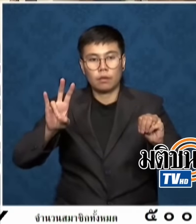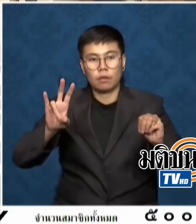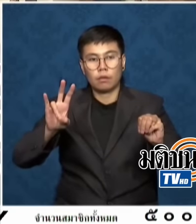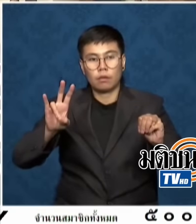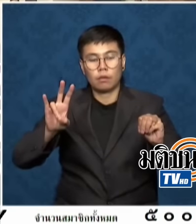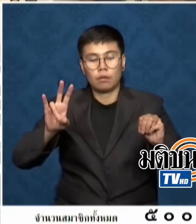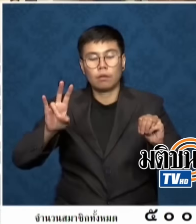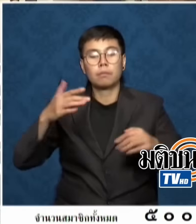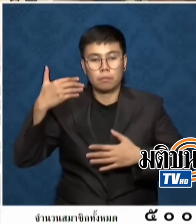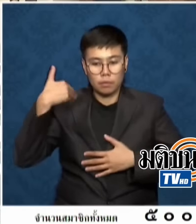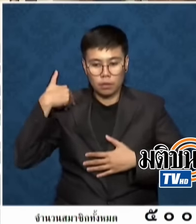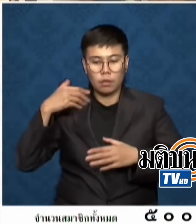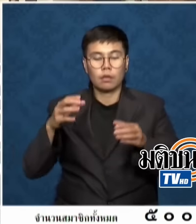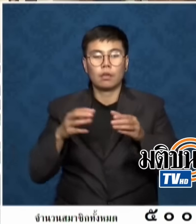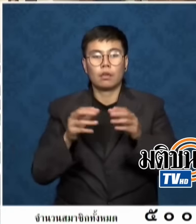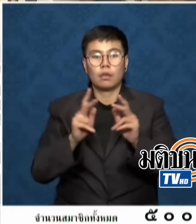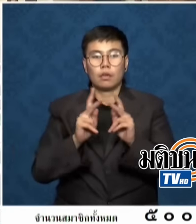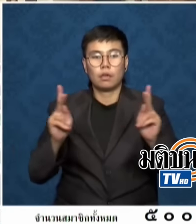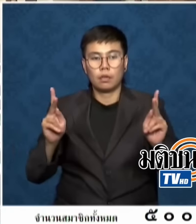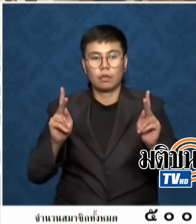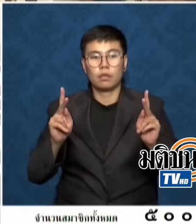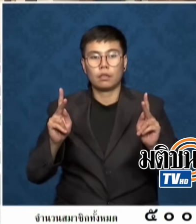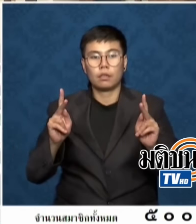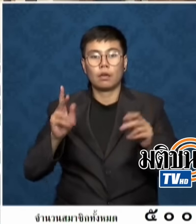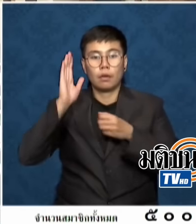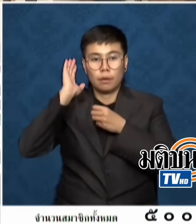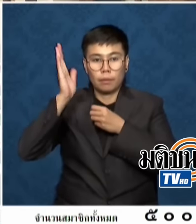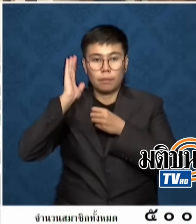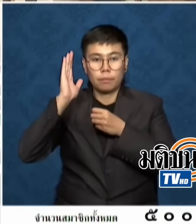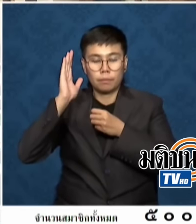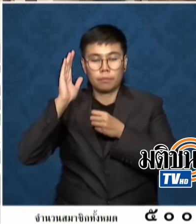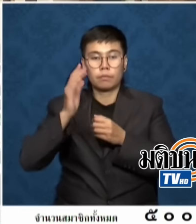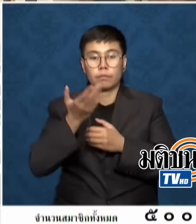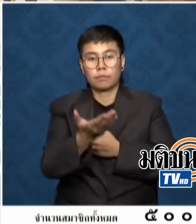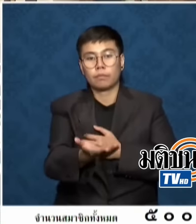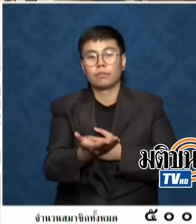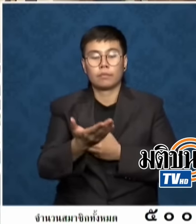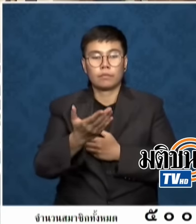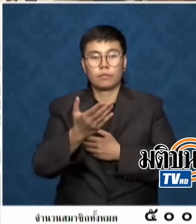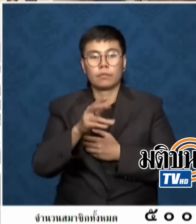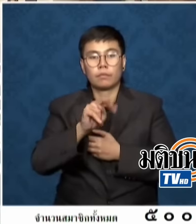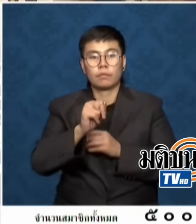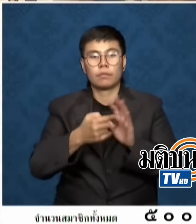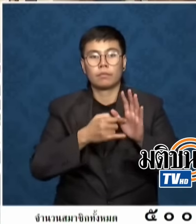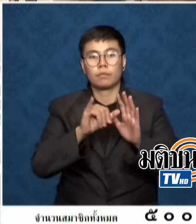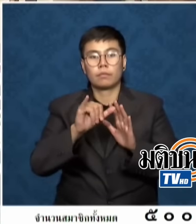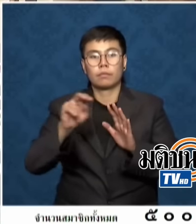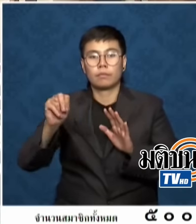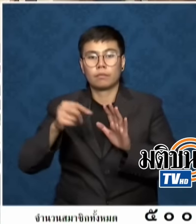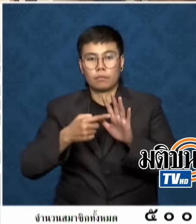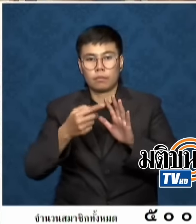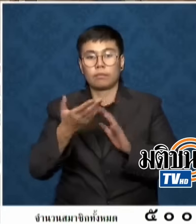59/7 มีกรรมธิการนะครับขออภิปรายนะครับเชิญท่านนายนาสุภาพึ่ง